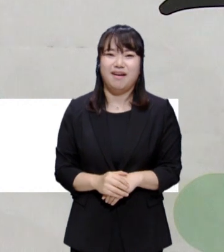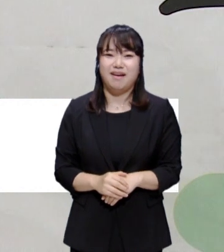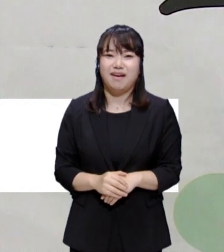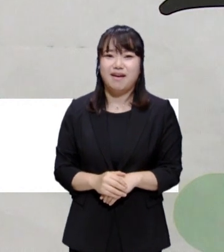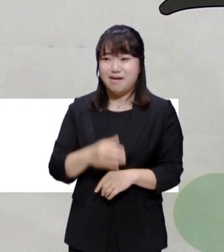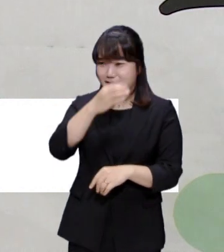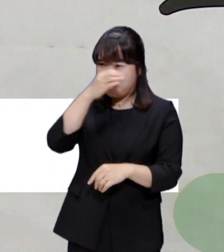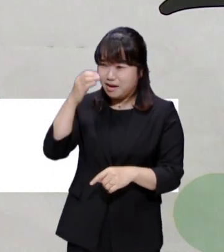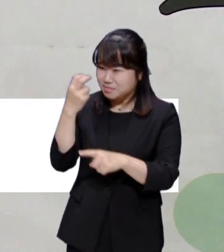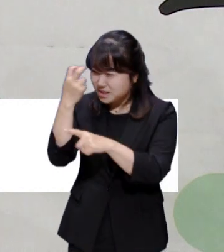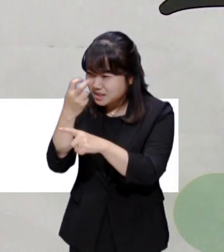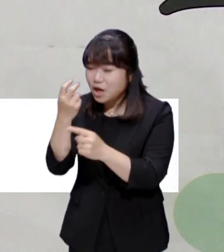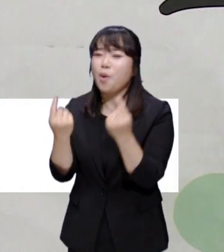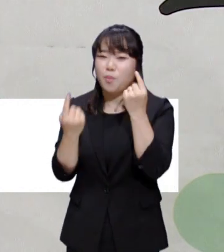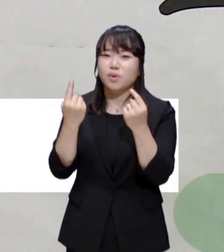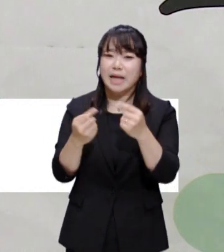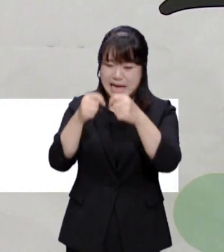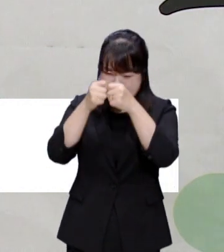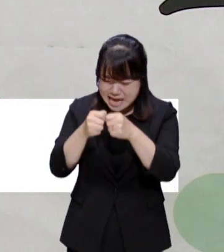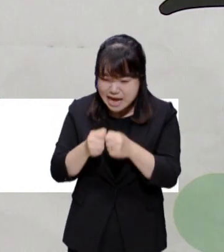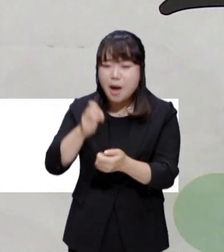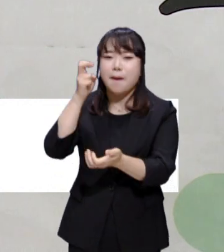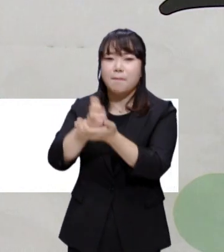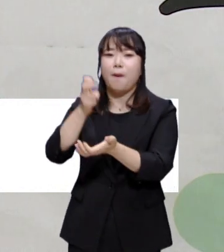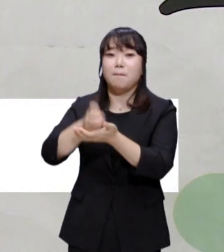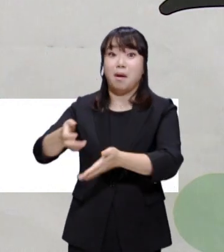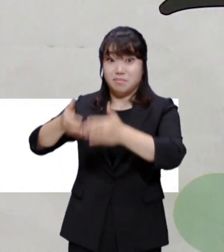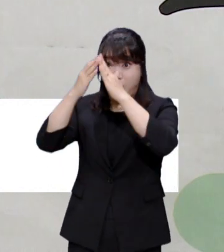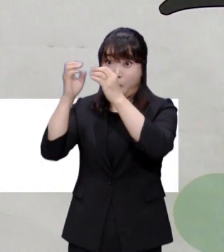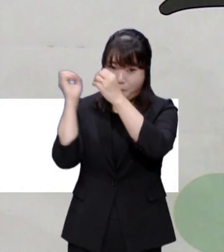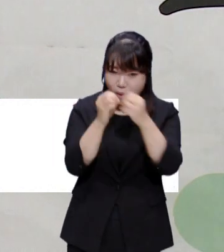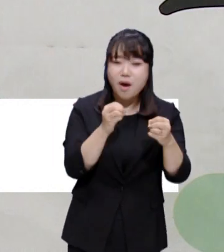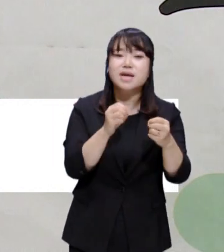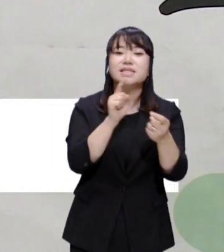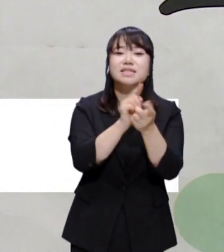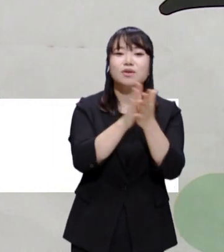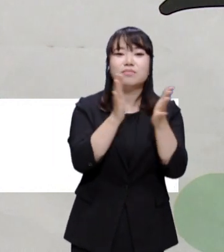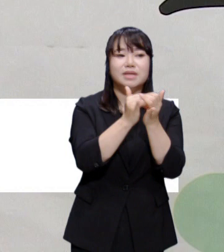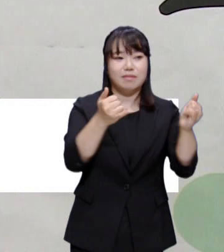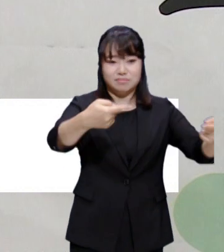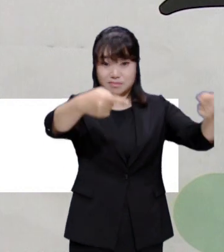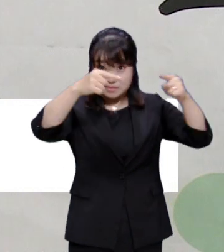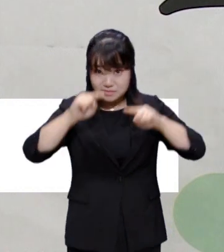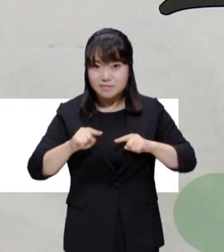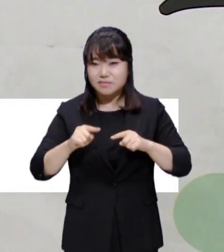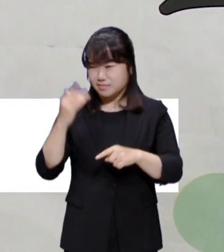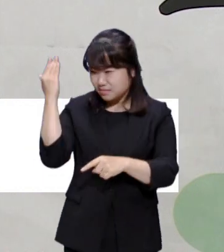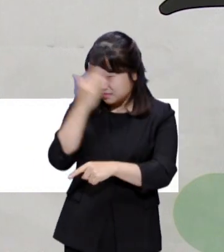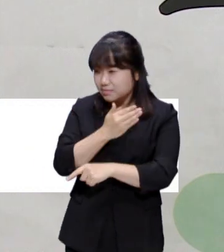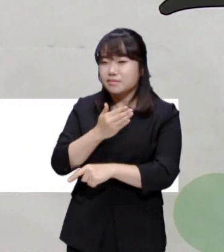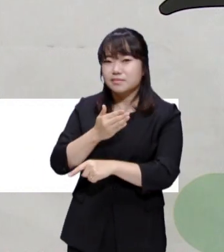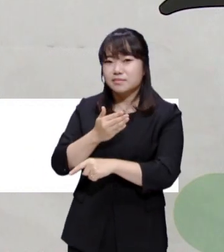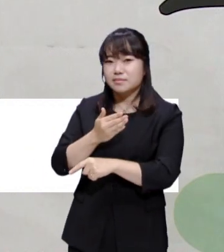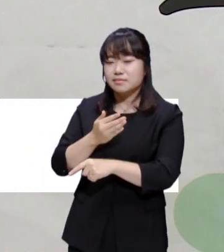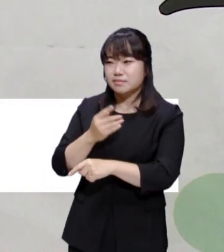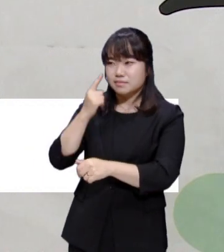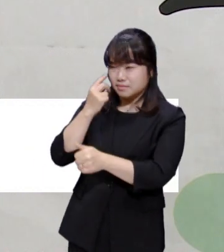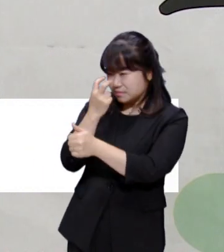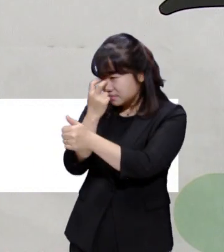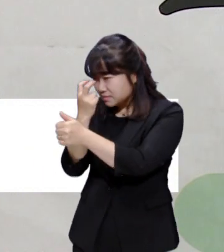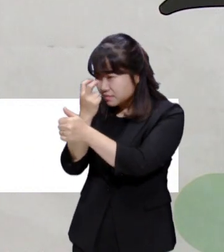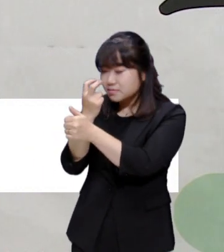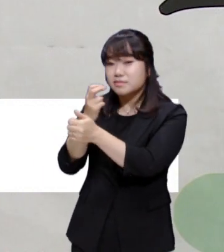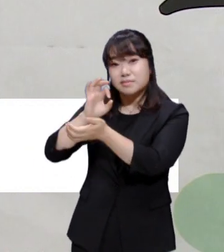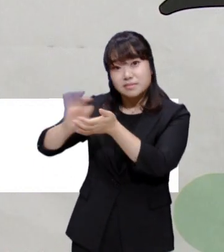이런 조례를 좀 더 구체적으로 개정을 해서 시민들의 참여를 확대하는 방향으로 개정을 하면 좀 더 투명하게